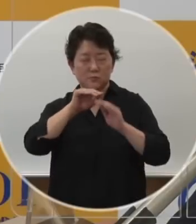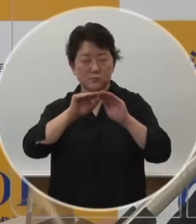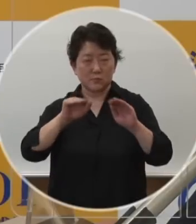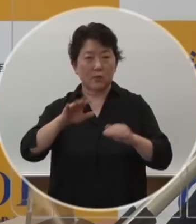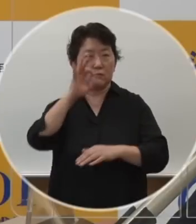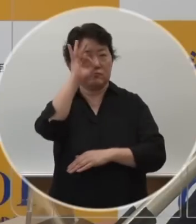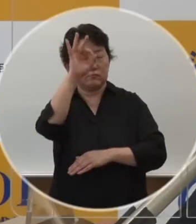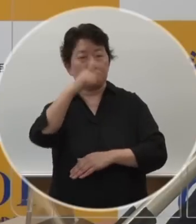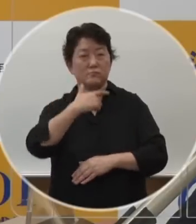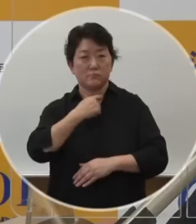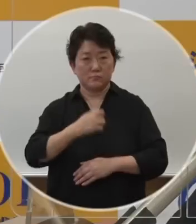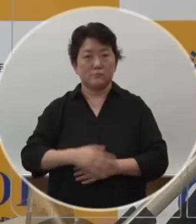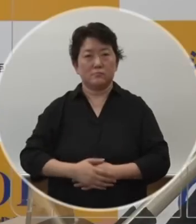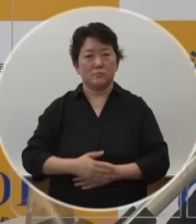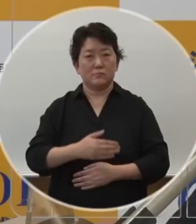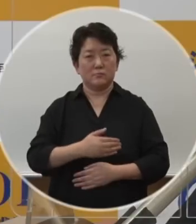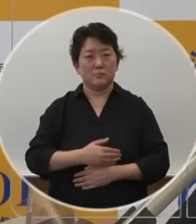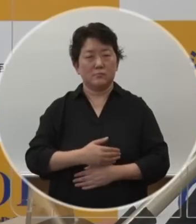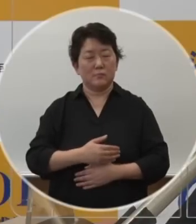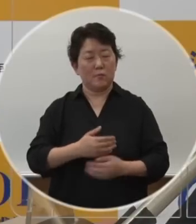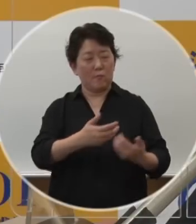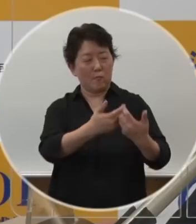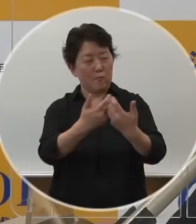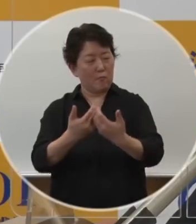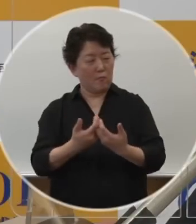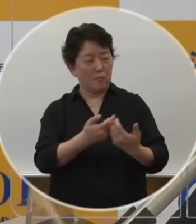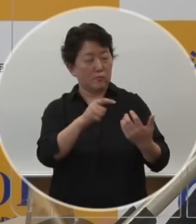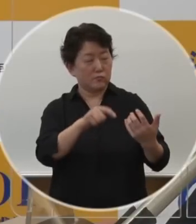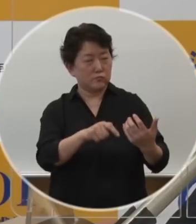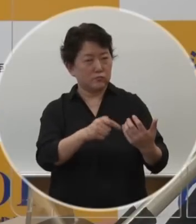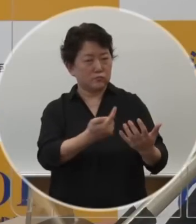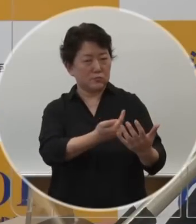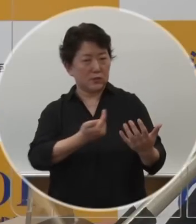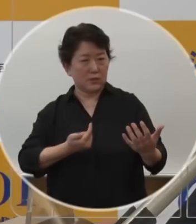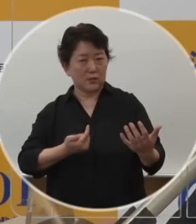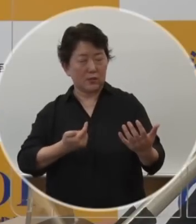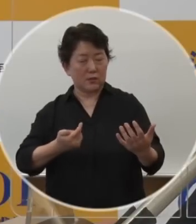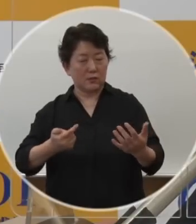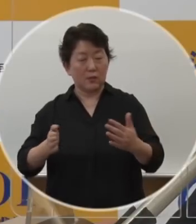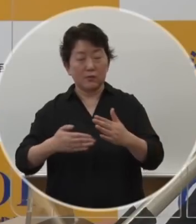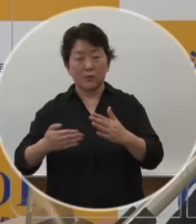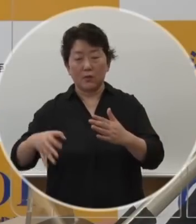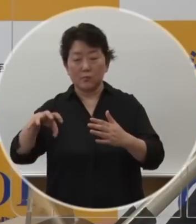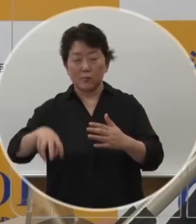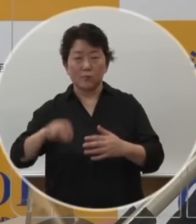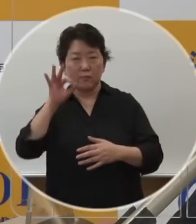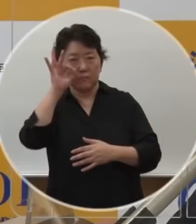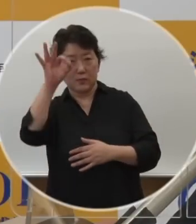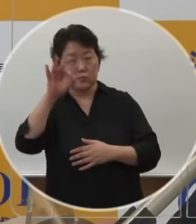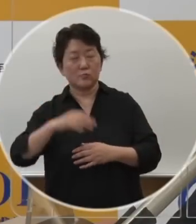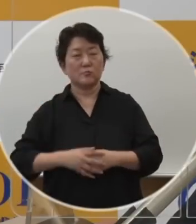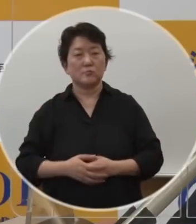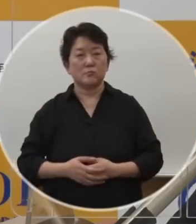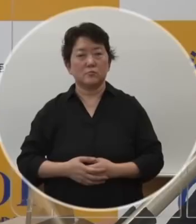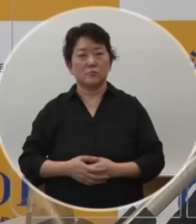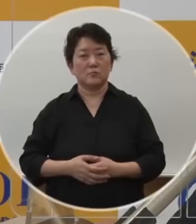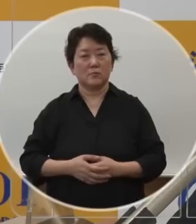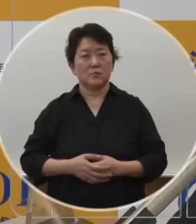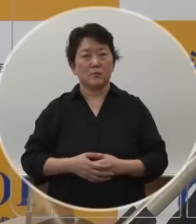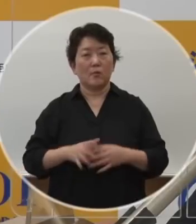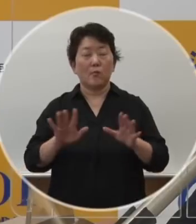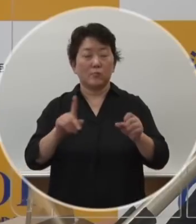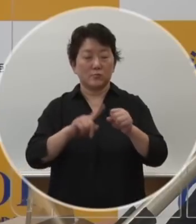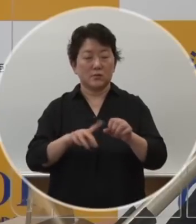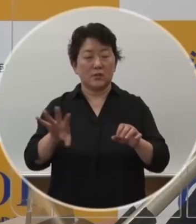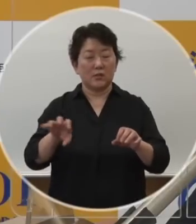たい。なるべく人の密集していない場所で見ていただきたい。今年は今治ケーブルテ